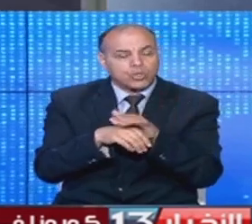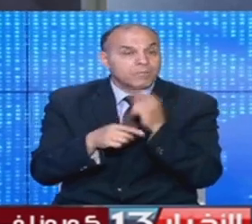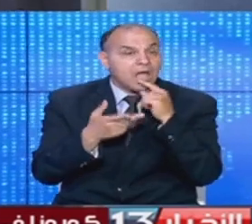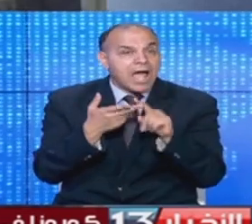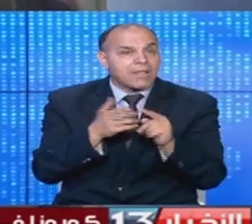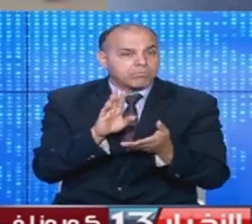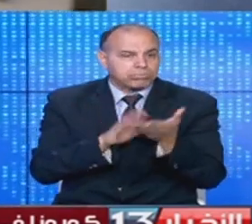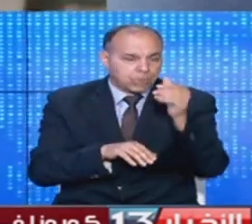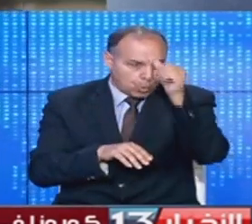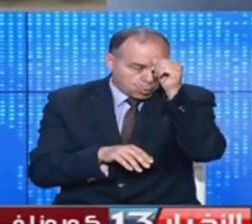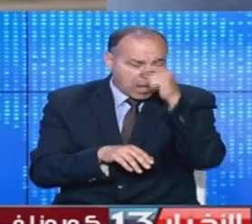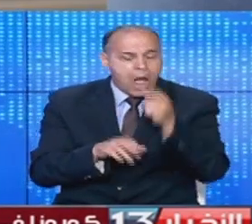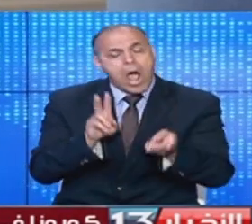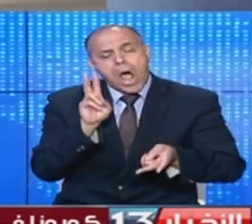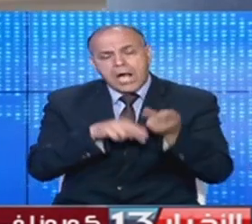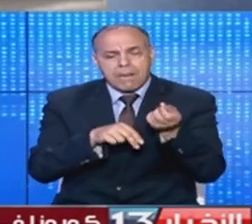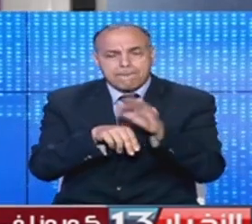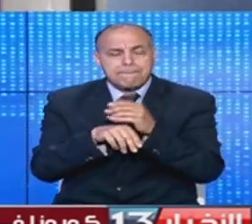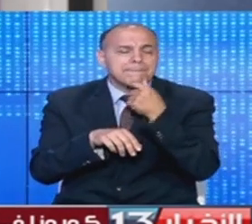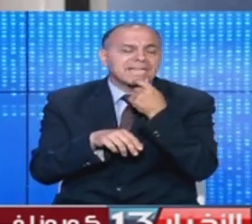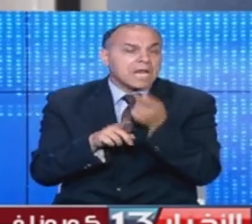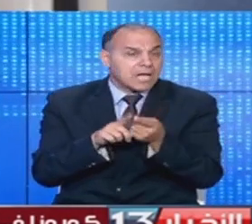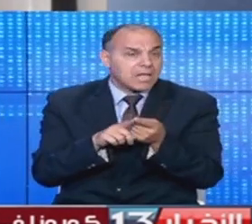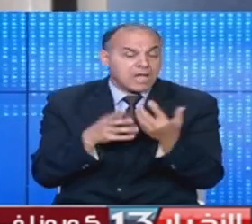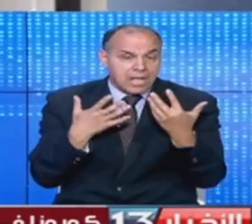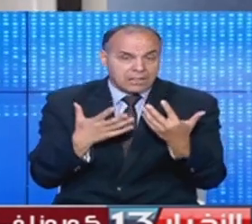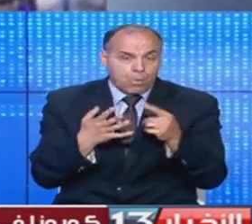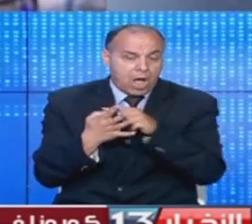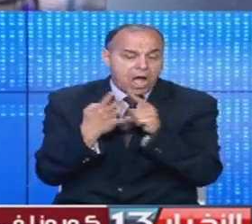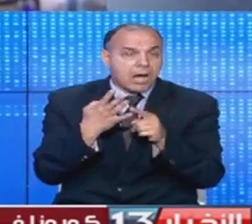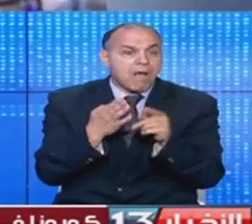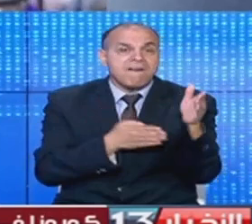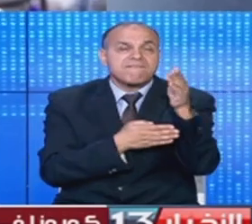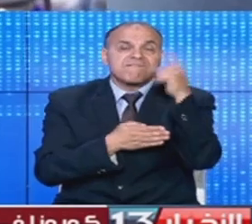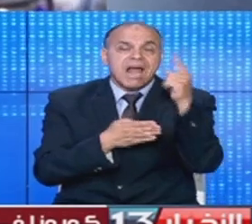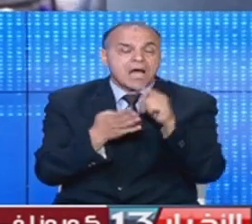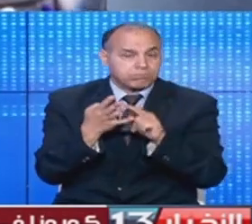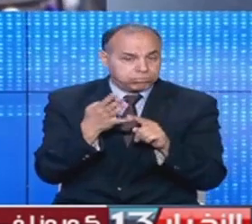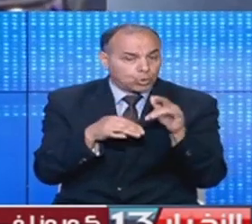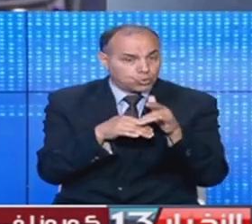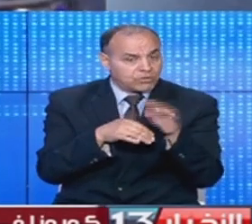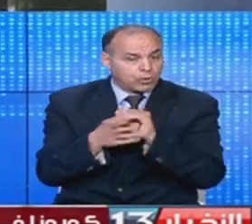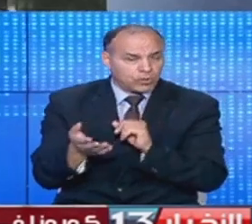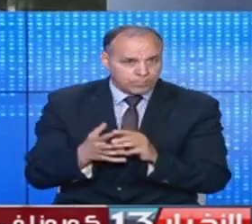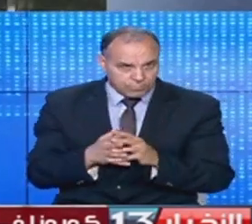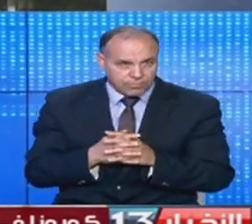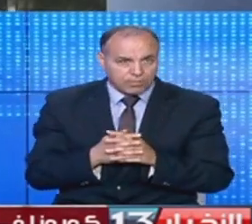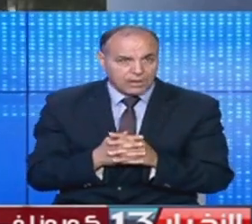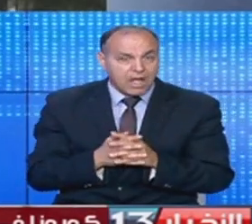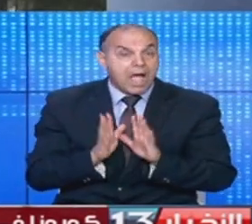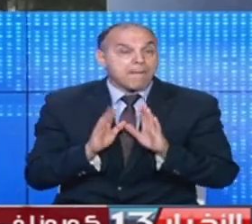وبذلك تتجاوز الهند بريطانيا في عدد الإصابات لتصبح رابع أكثر دول العالم تضررا جراء الفيروس.